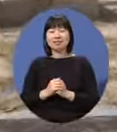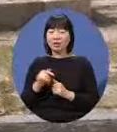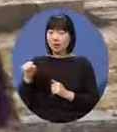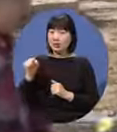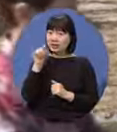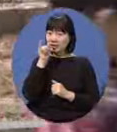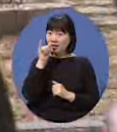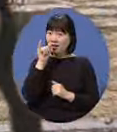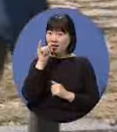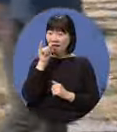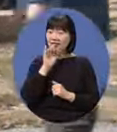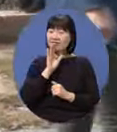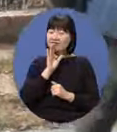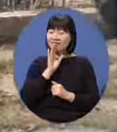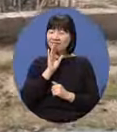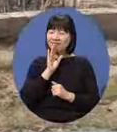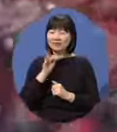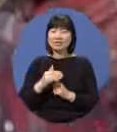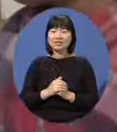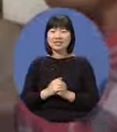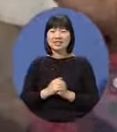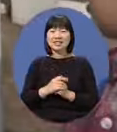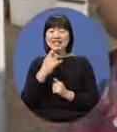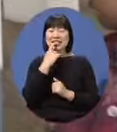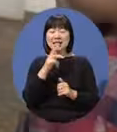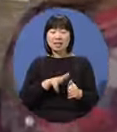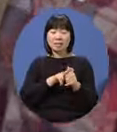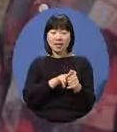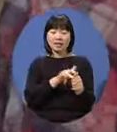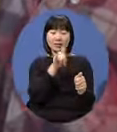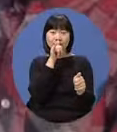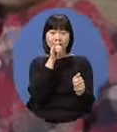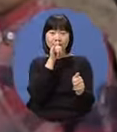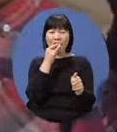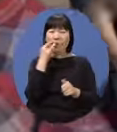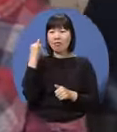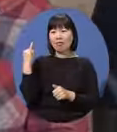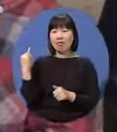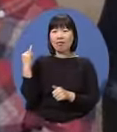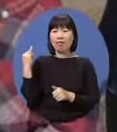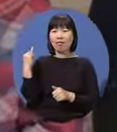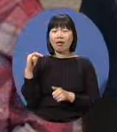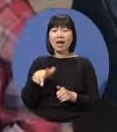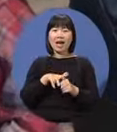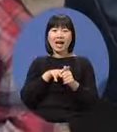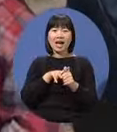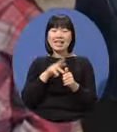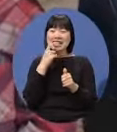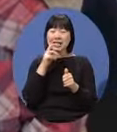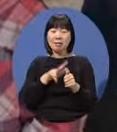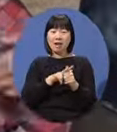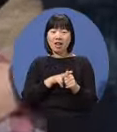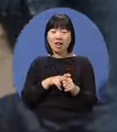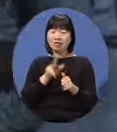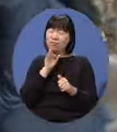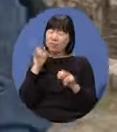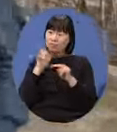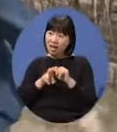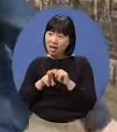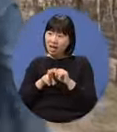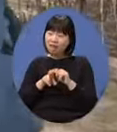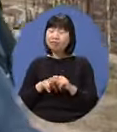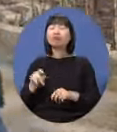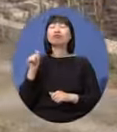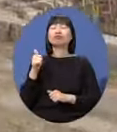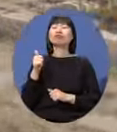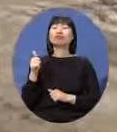여기 있어? 저 하얀 말도 있고. 엄마. 어. 하얀 말 진짜 타? 그래, 가보자, 가보자.